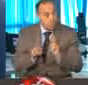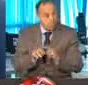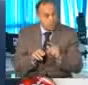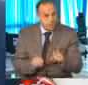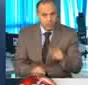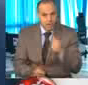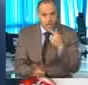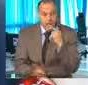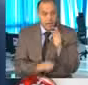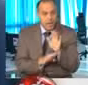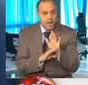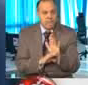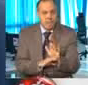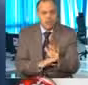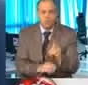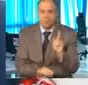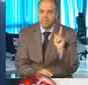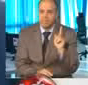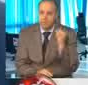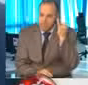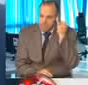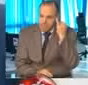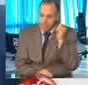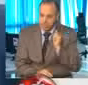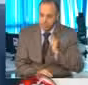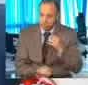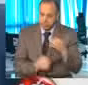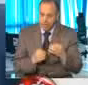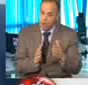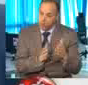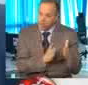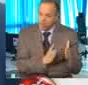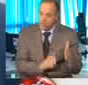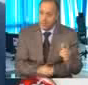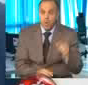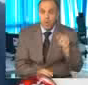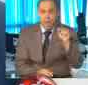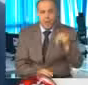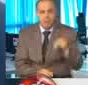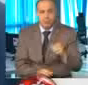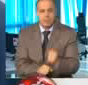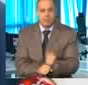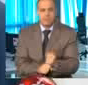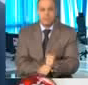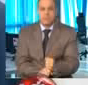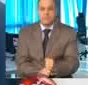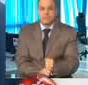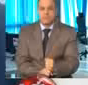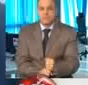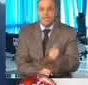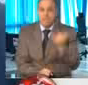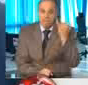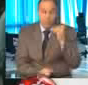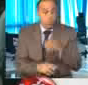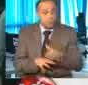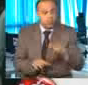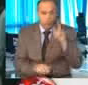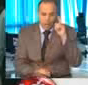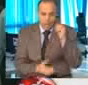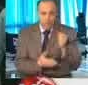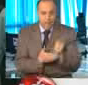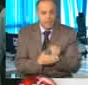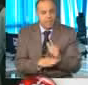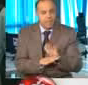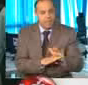بضرورة الحفاظ على فكرة استقلال القضاء وبضرورة العمل على إرساء هذه الفكرة وتدعيم